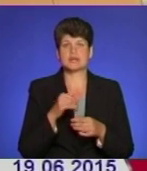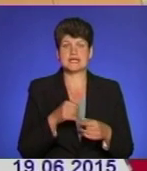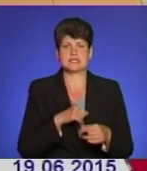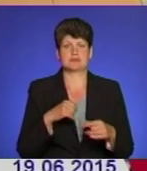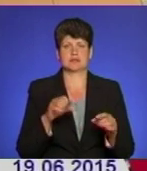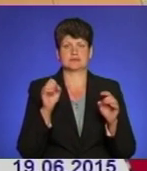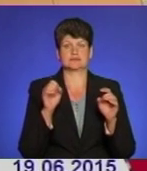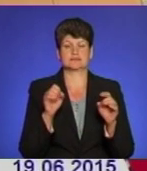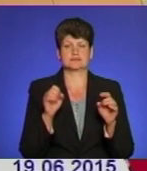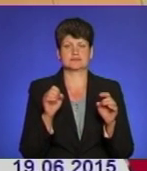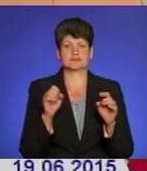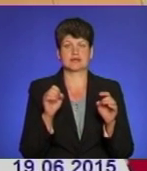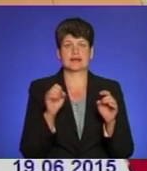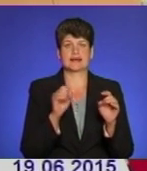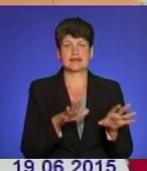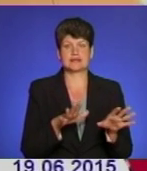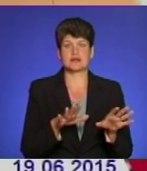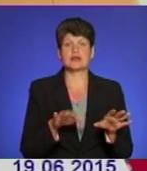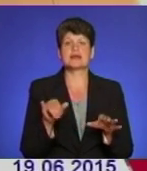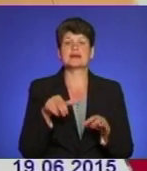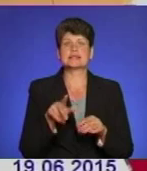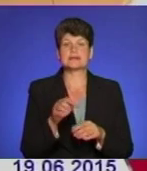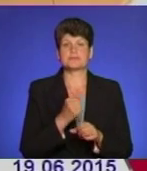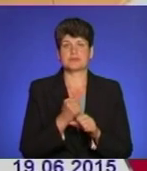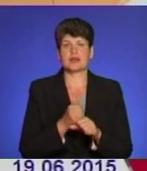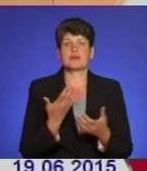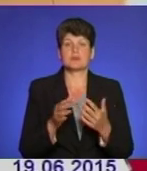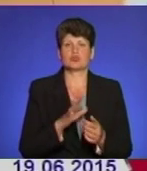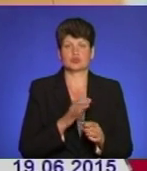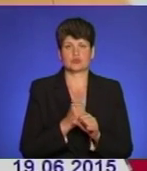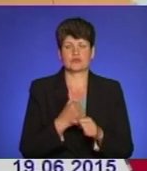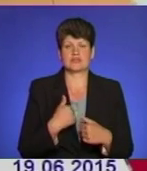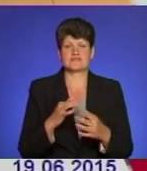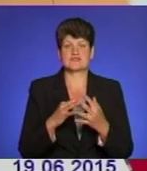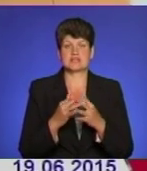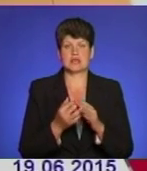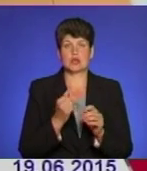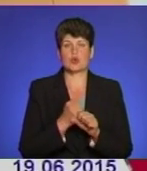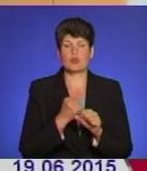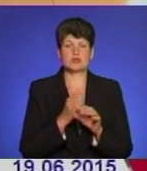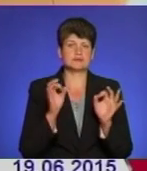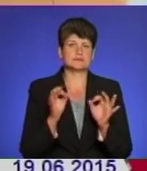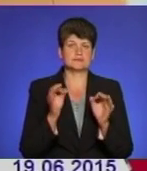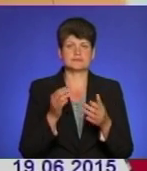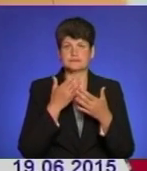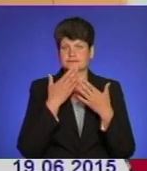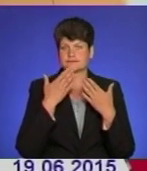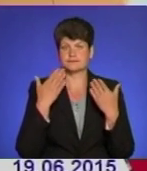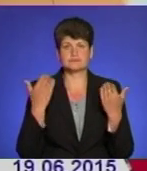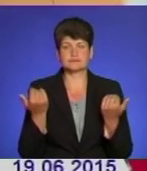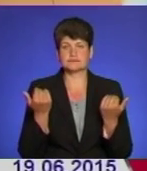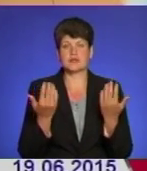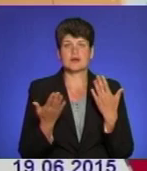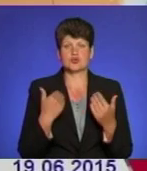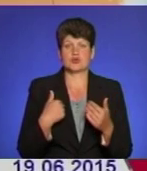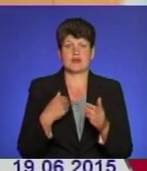кидати і йти на роботу. Тим більше, якби була робота в селі, в нас роботи абсолютно ніякої немає, якщо